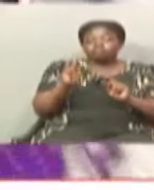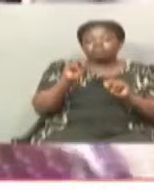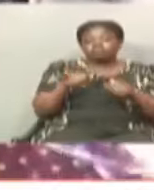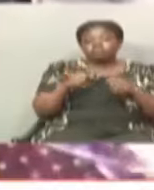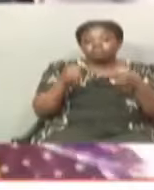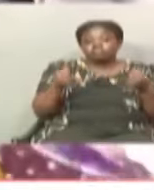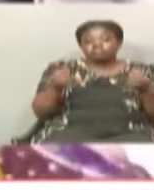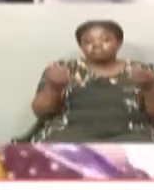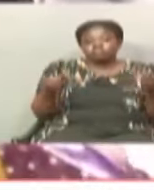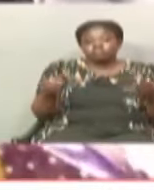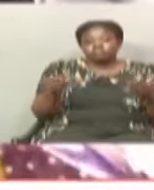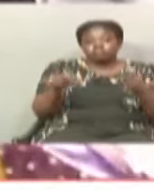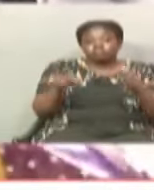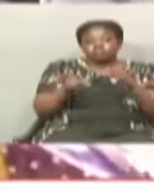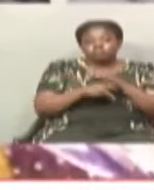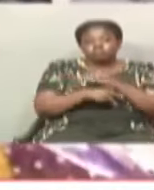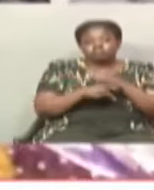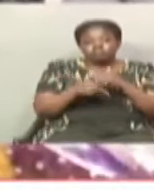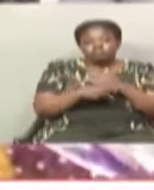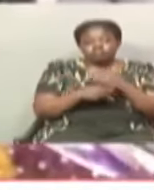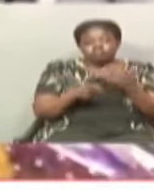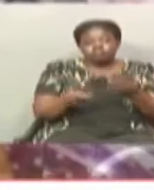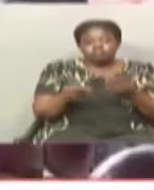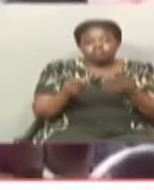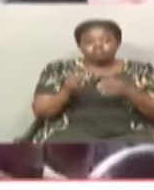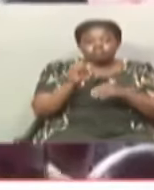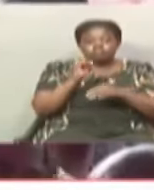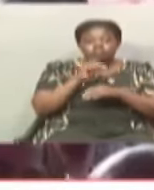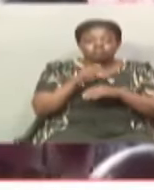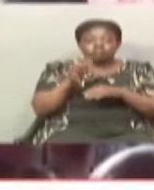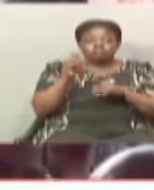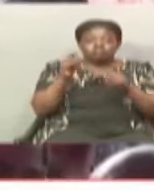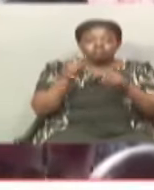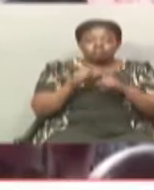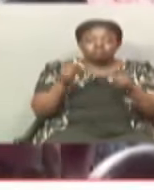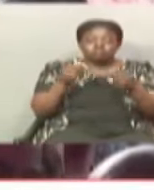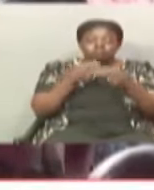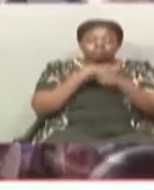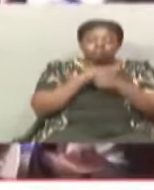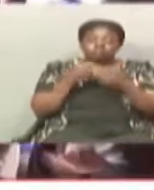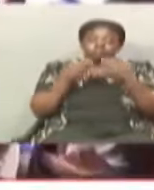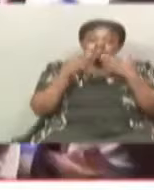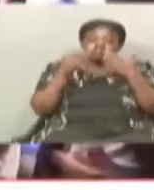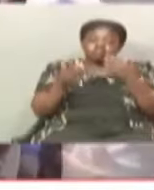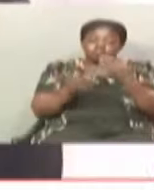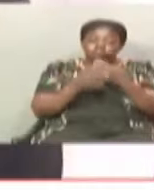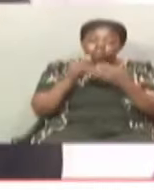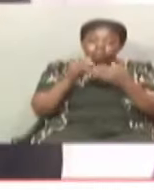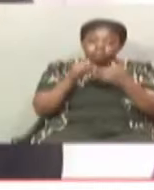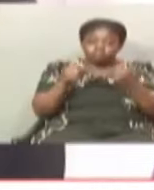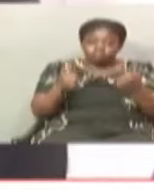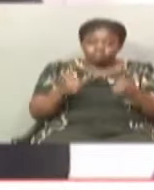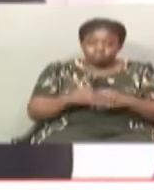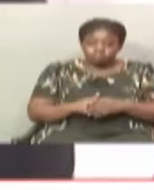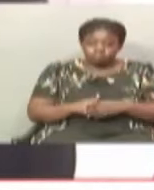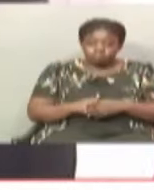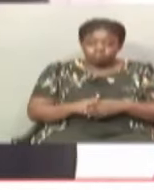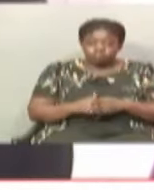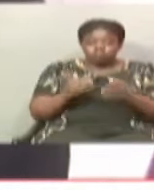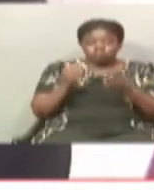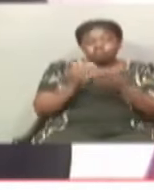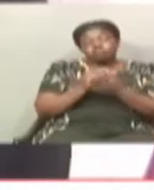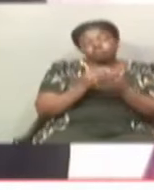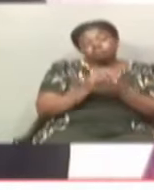bakaba katikkiro obusimiddwa minisita Ssekabembe akubagiza semakula ne baganda be n'asiima okugezera okumukuza obulungi